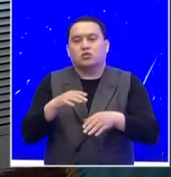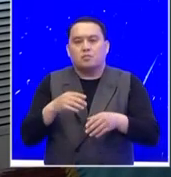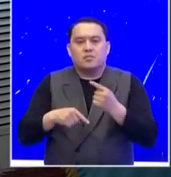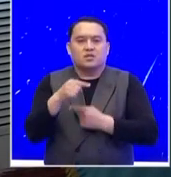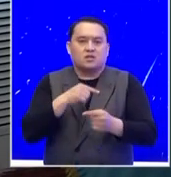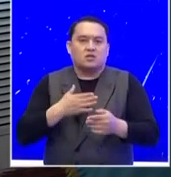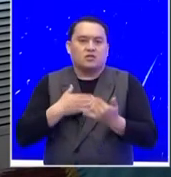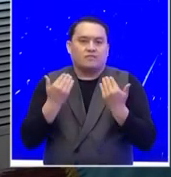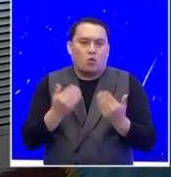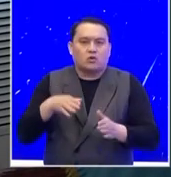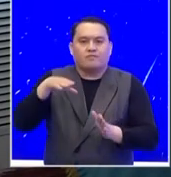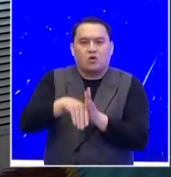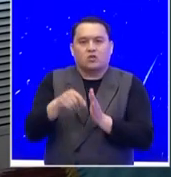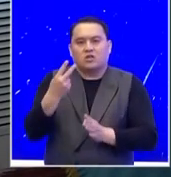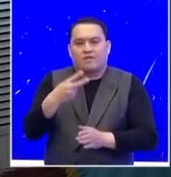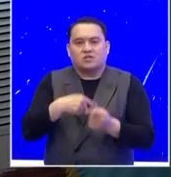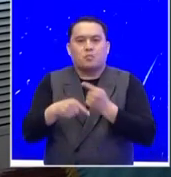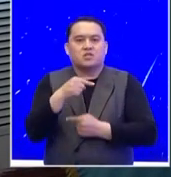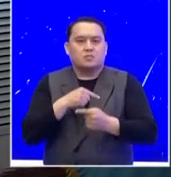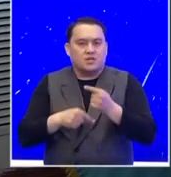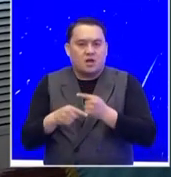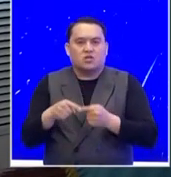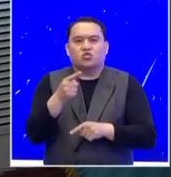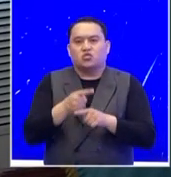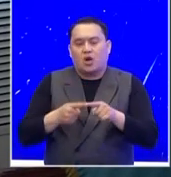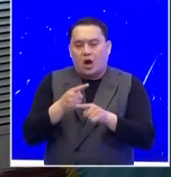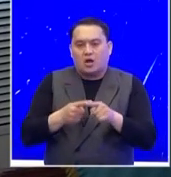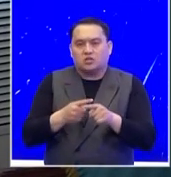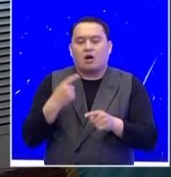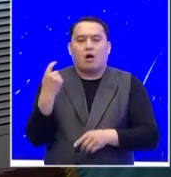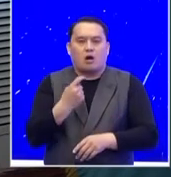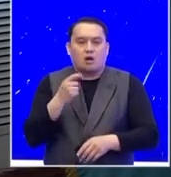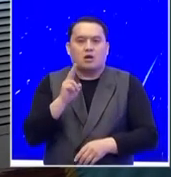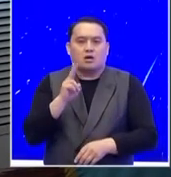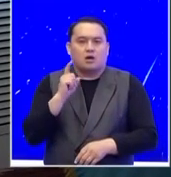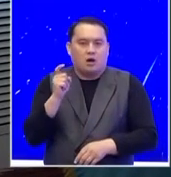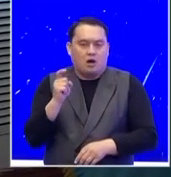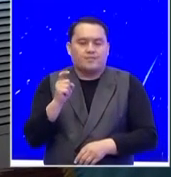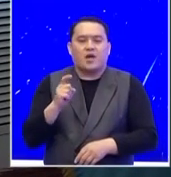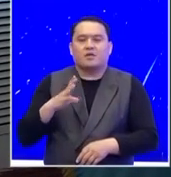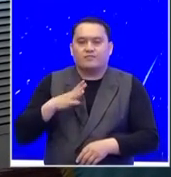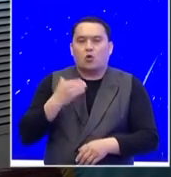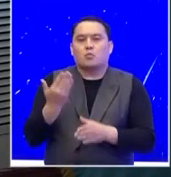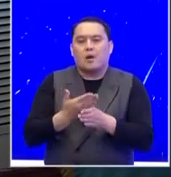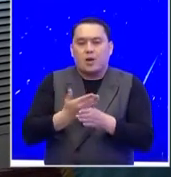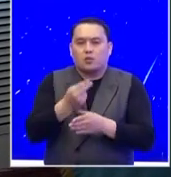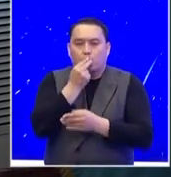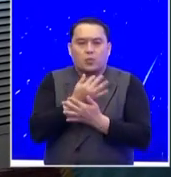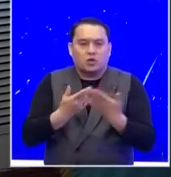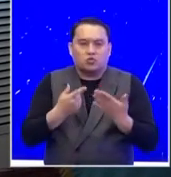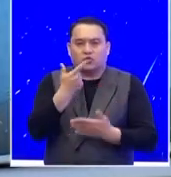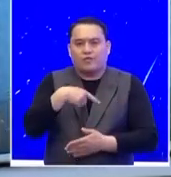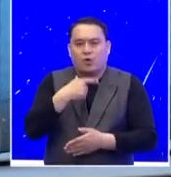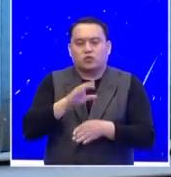района. На данный момент вовлечено 20 предпринимателей. Львиная доля их – это владельцы крестьянских хозяйств. В основном они помогают продукции